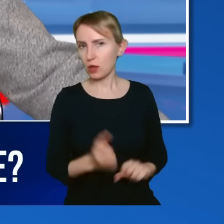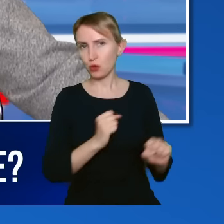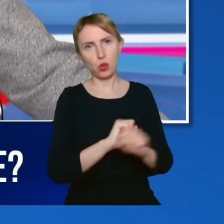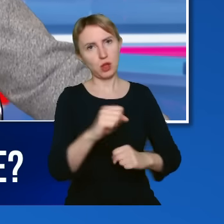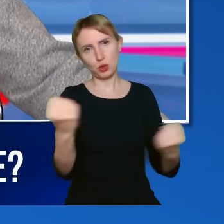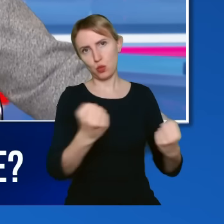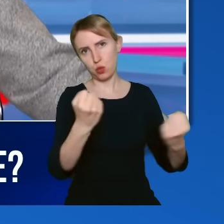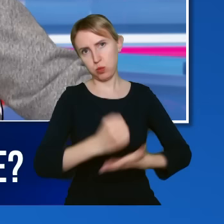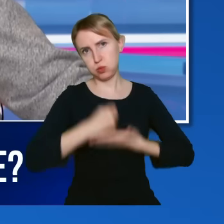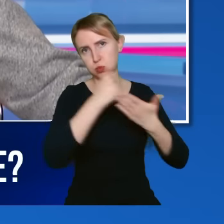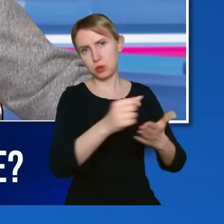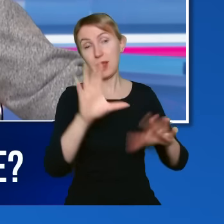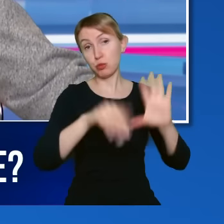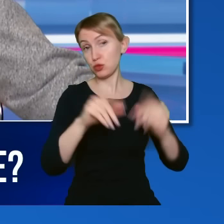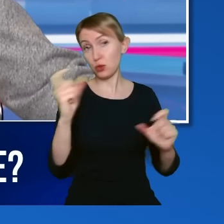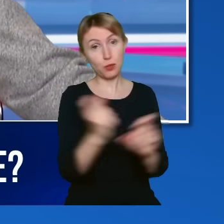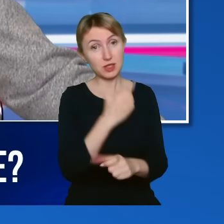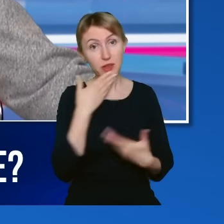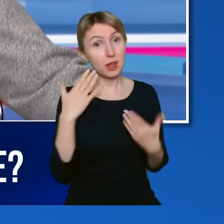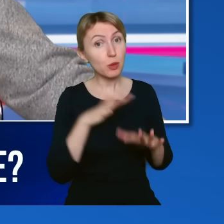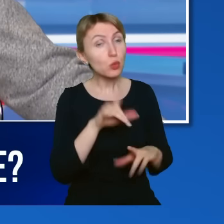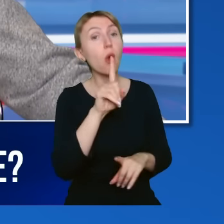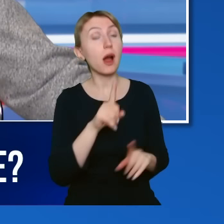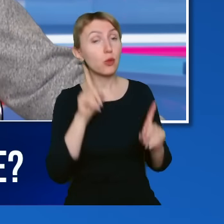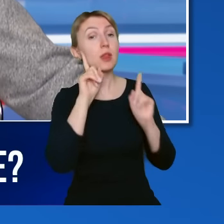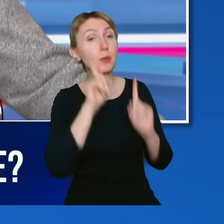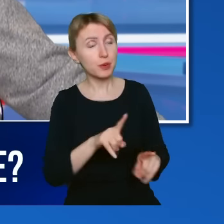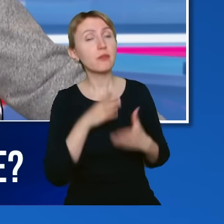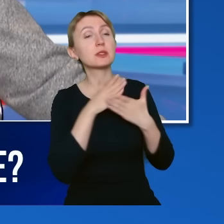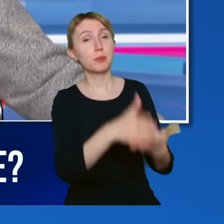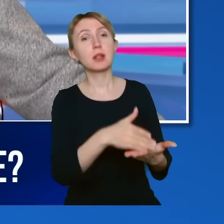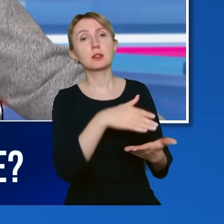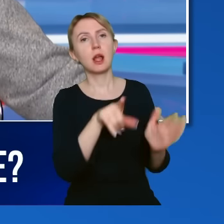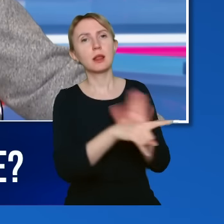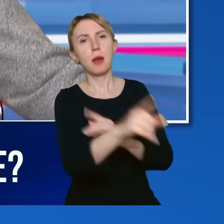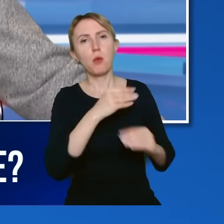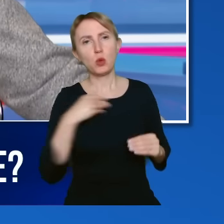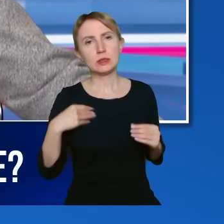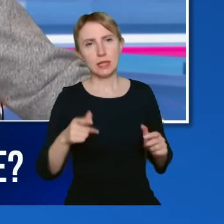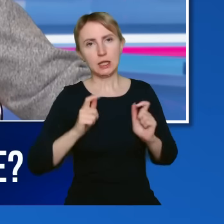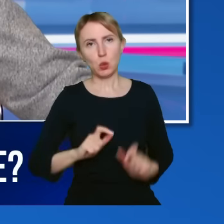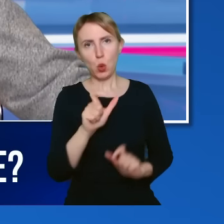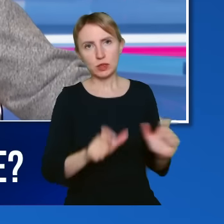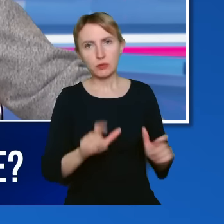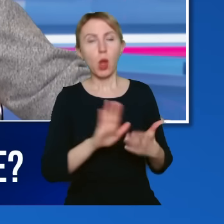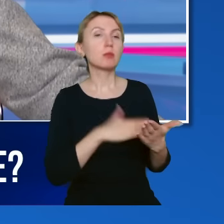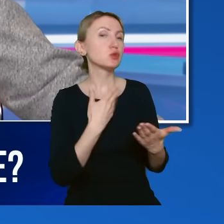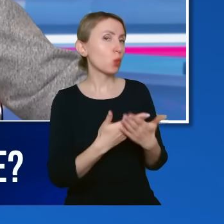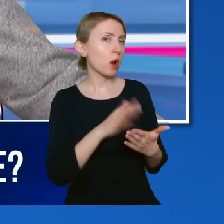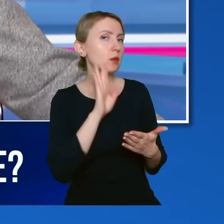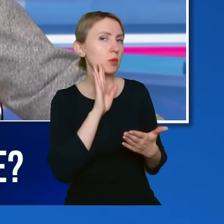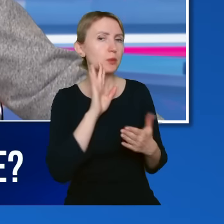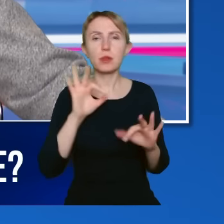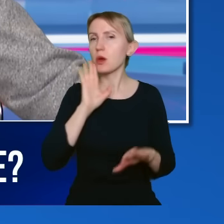wysiłek finansowy dla budżetu państwa, natomiast jest to rzeczywiste wsparcie polskiego rolnictwa. I tego typu przykładów... No, chyba, że które... pani